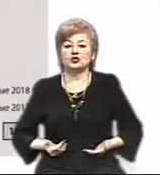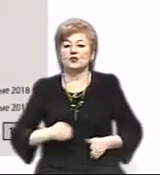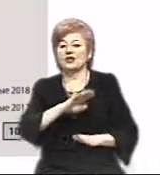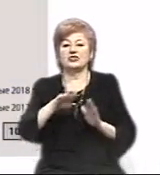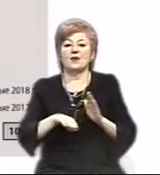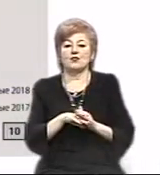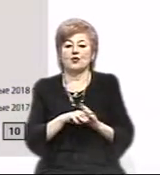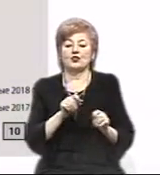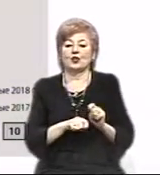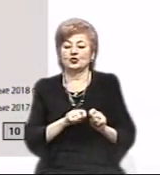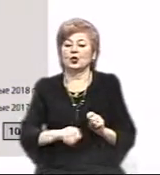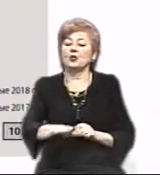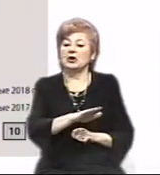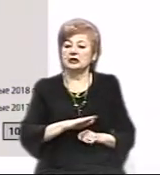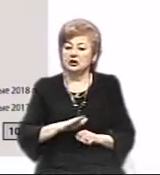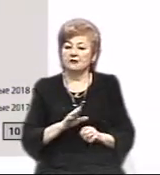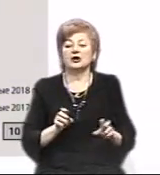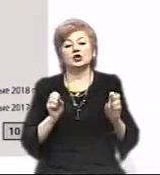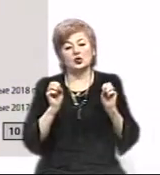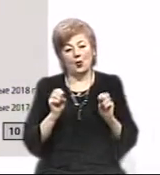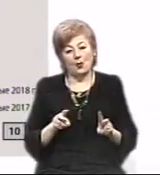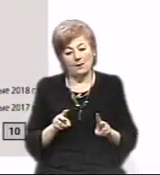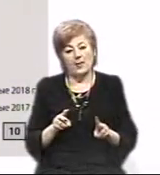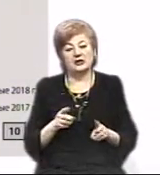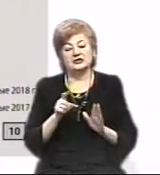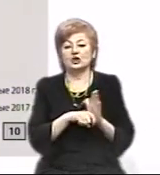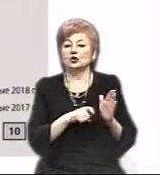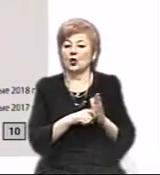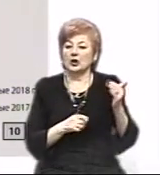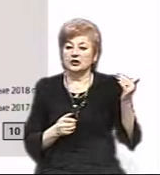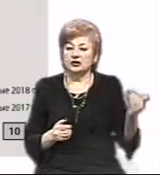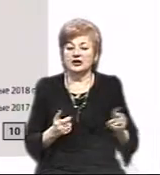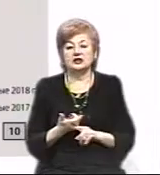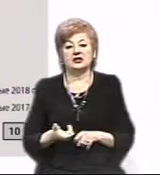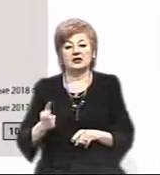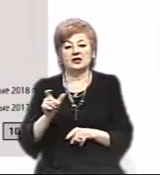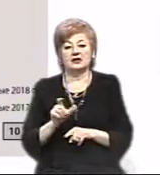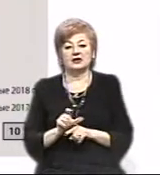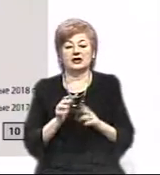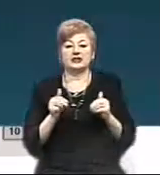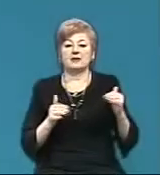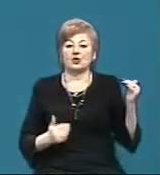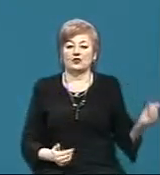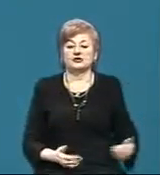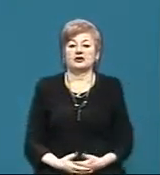територіях. Найменшим цей рівень загрози видається жителям Донецької області, найбільшим – Дніпровської.